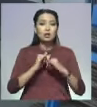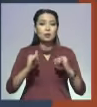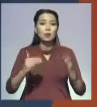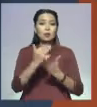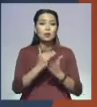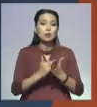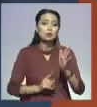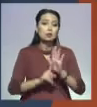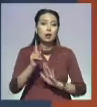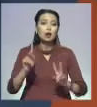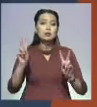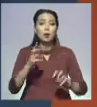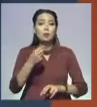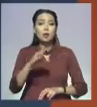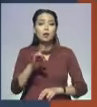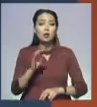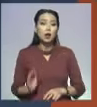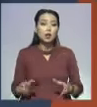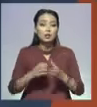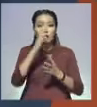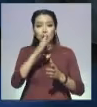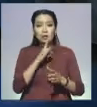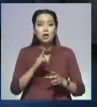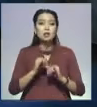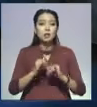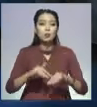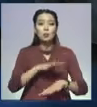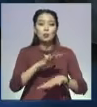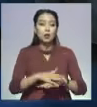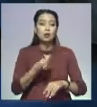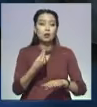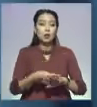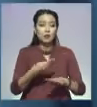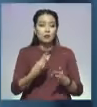бағдарламасы аясында Бәйтерек холдингіне қарасты Қазақстан даму банкі қаржылай қолдау көрсетті.